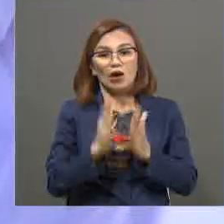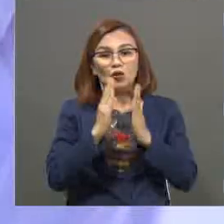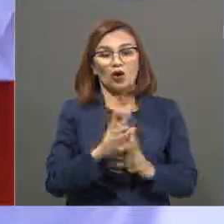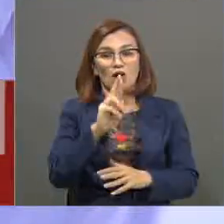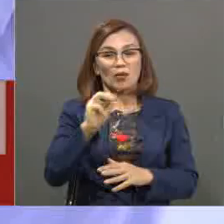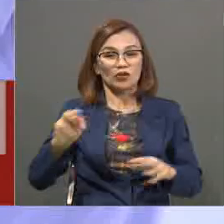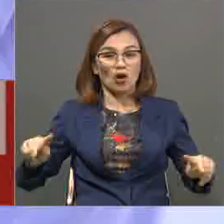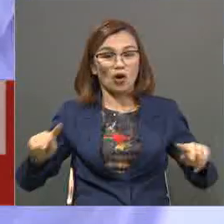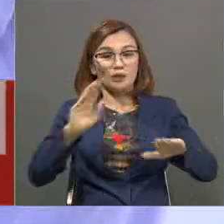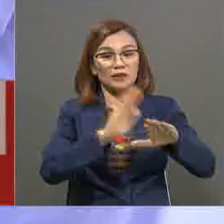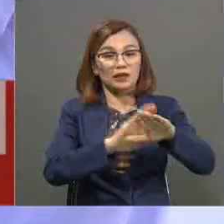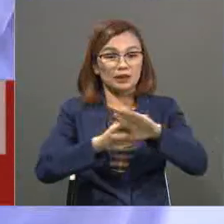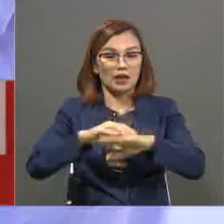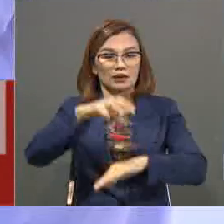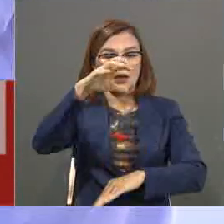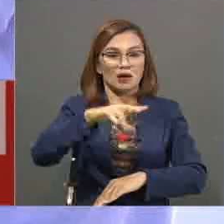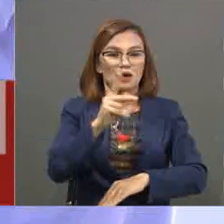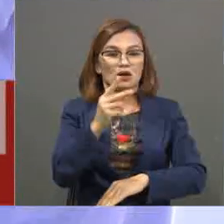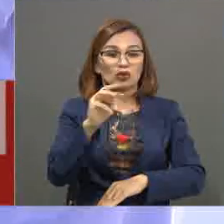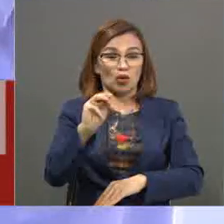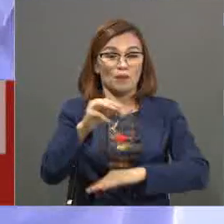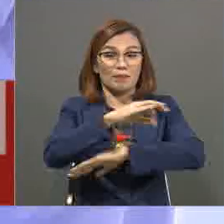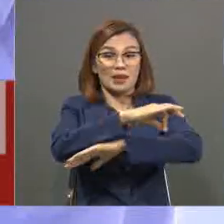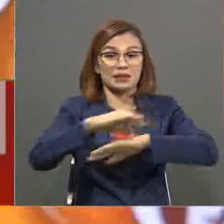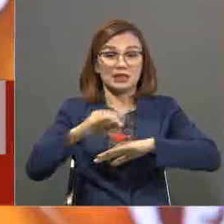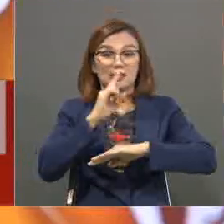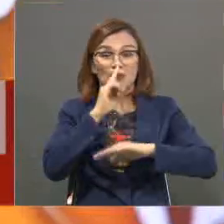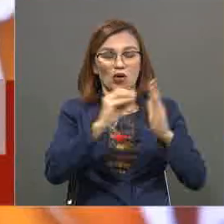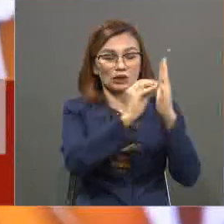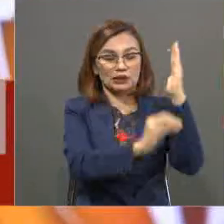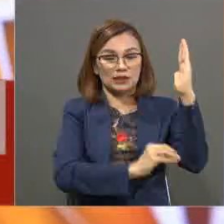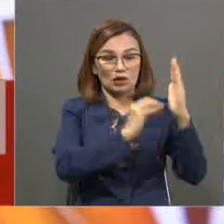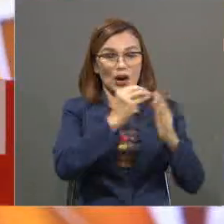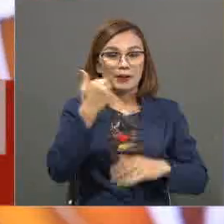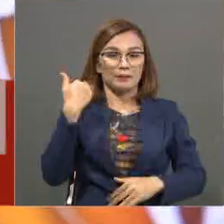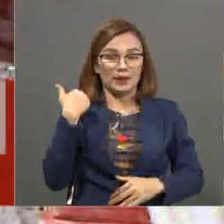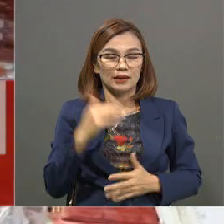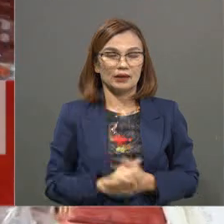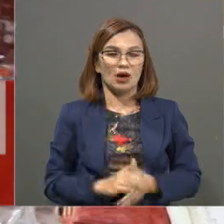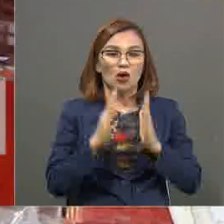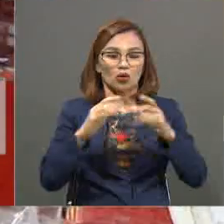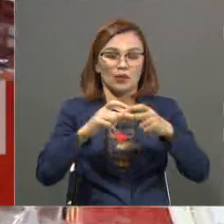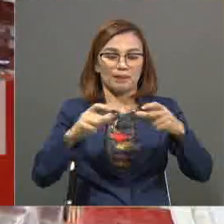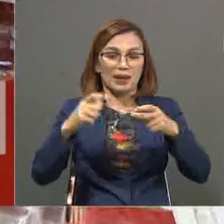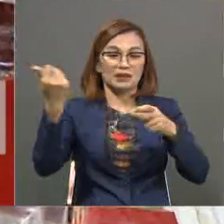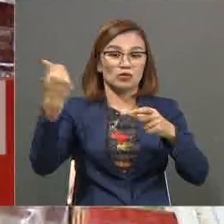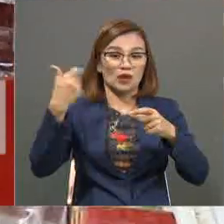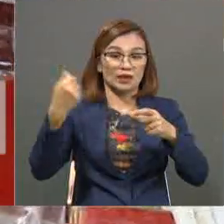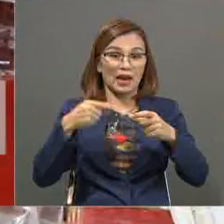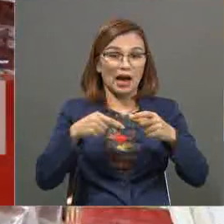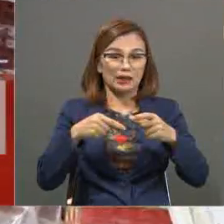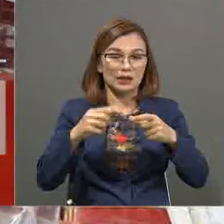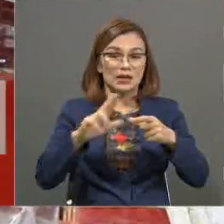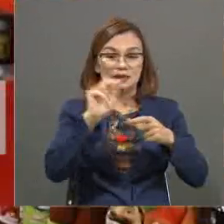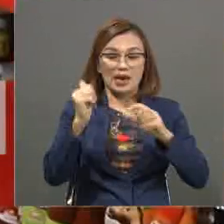ครับว่ากรมบัญชีกลางได้รับแจ้งจากสำนักงานคลังจังหวัดต่างๆว่าตอนเนี้ยมีผู้ที่ถือบัตรสวัสดิการแห่งรัฐหลายรายไม่สามารถ